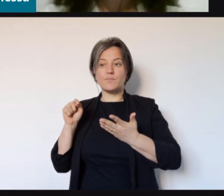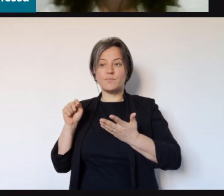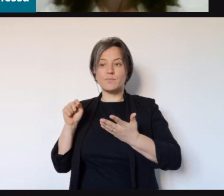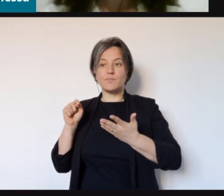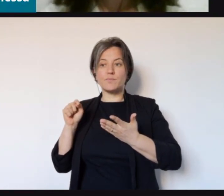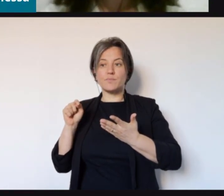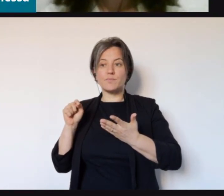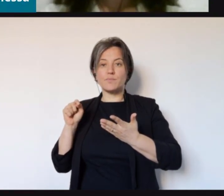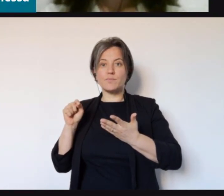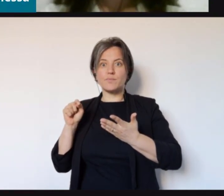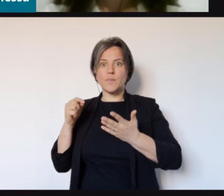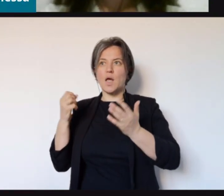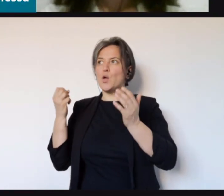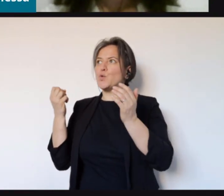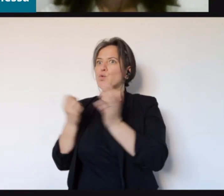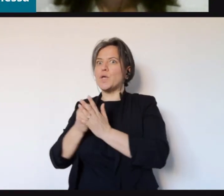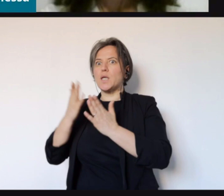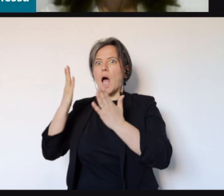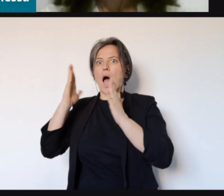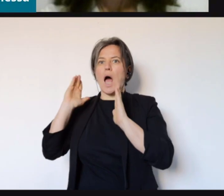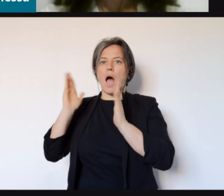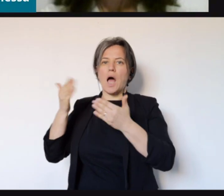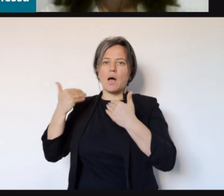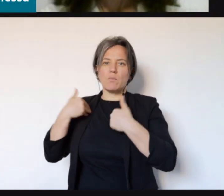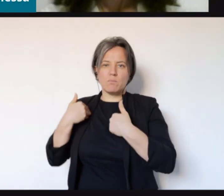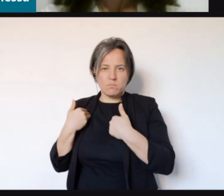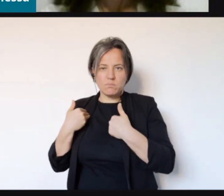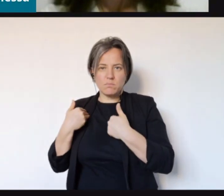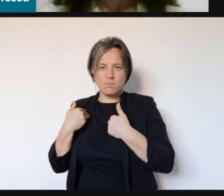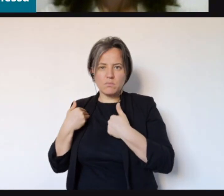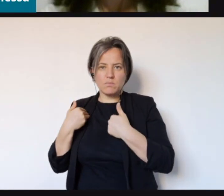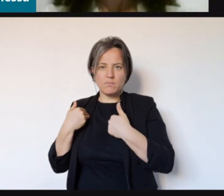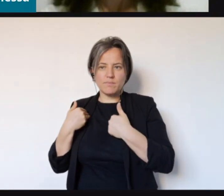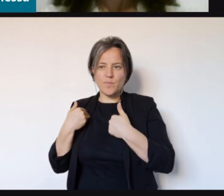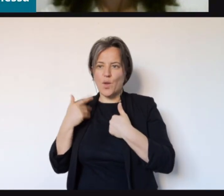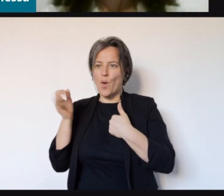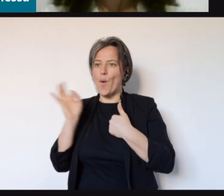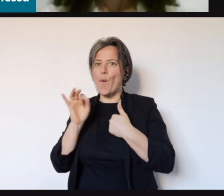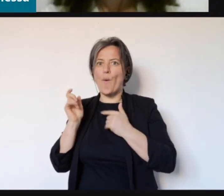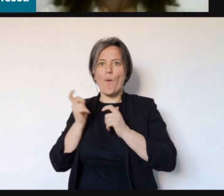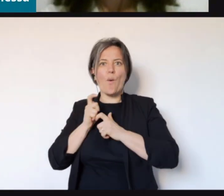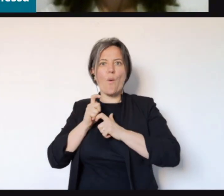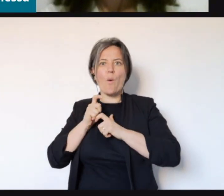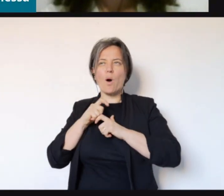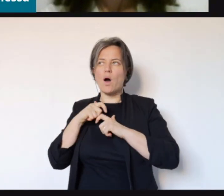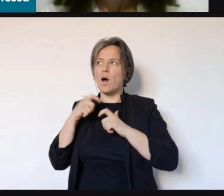che accade o un grave danno